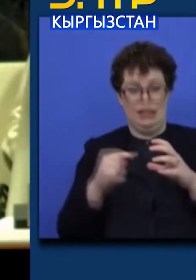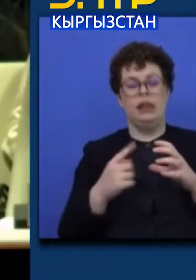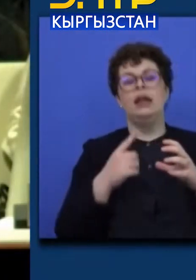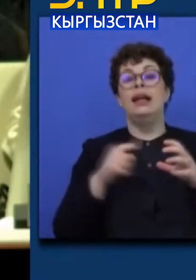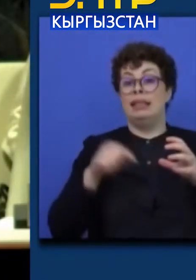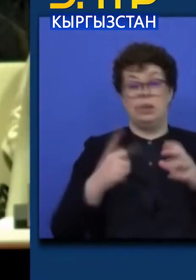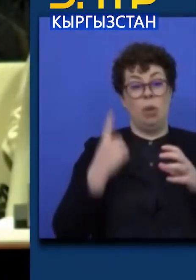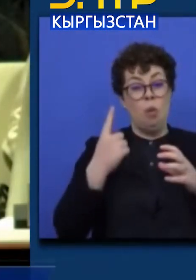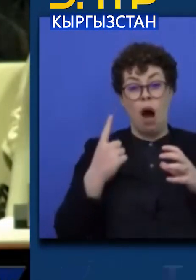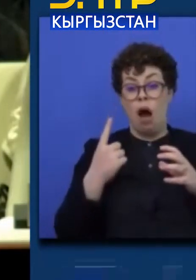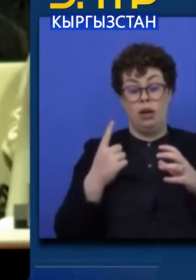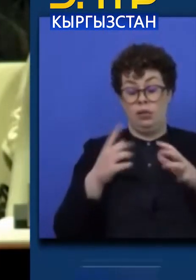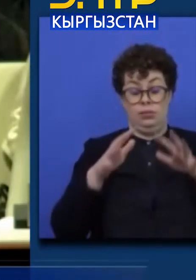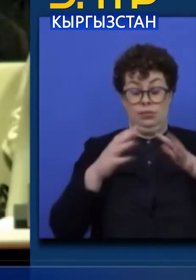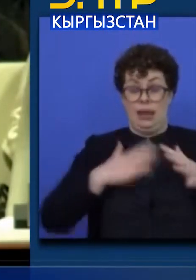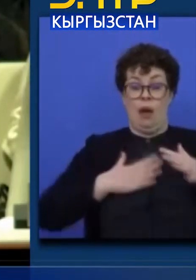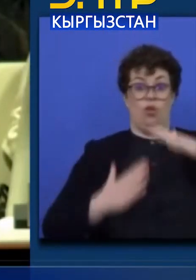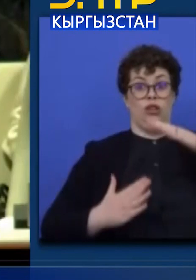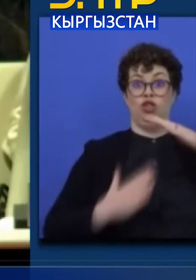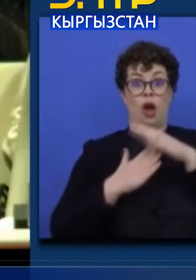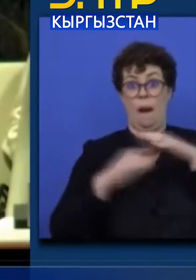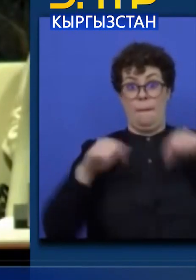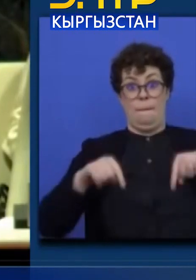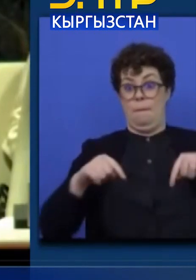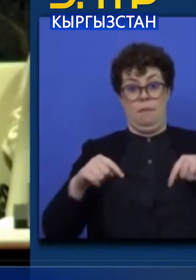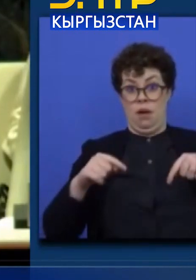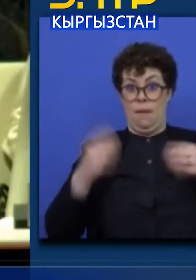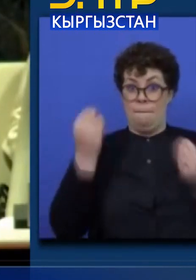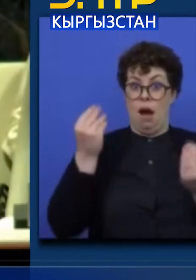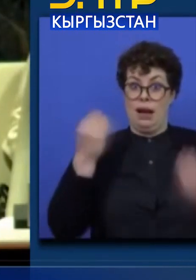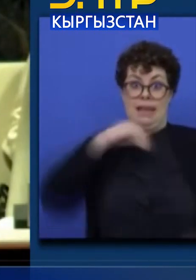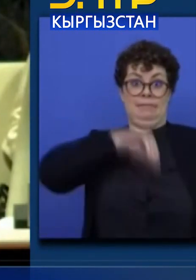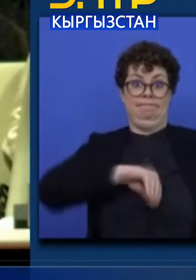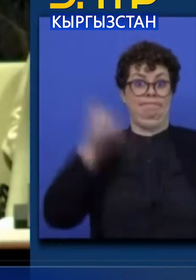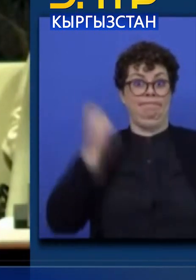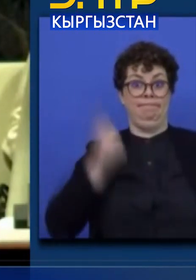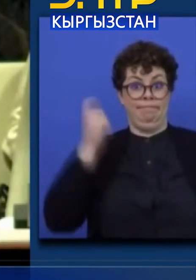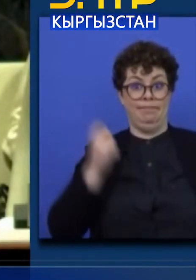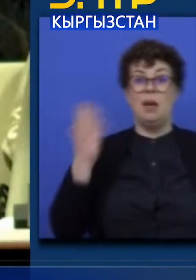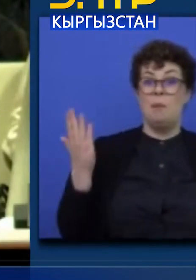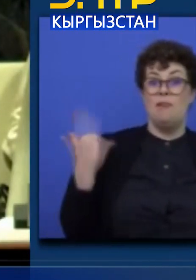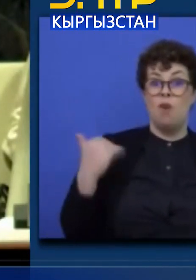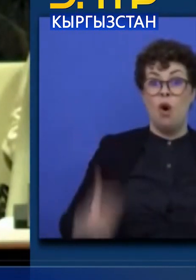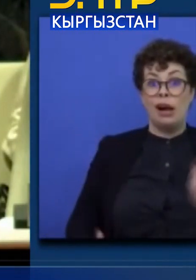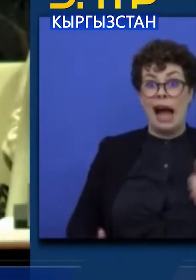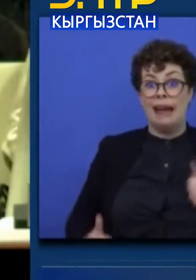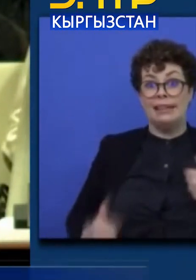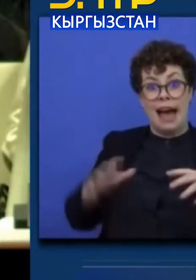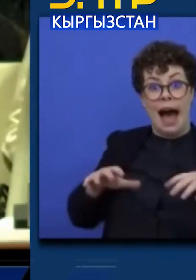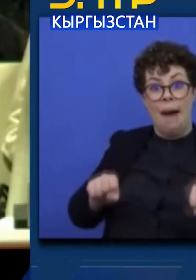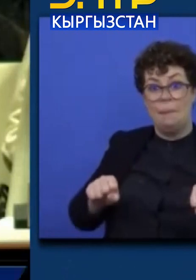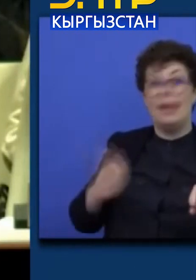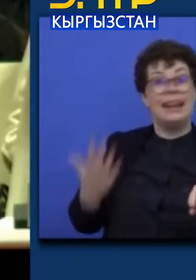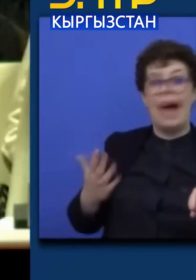Биздин ири алтын кенибиз, улуттук байлыгыбыз толугу менен кыргыз мамлекетинин менчигине өттү. Келишим тынчтык жол менен бардык кызыктар тараптар